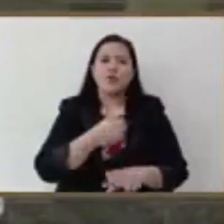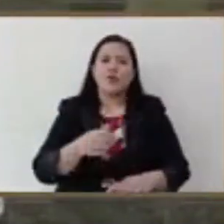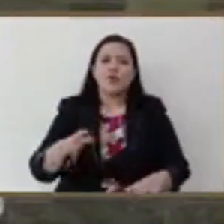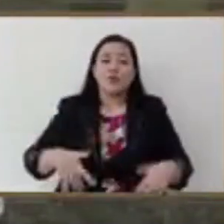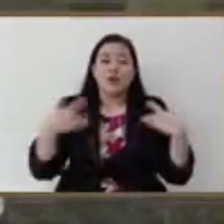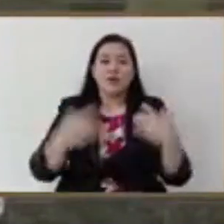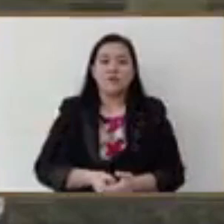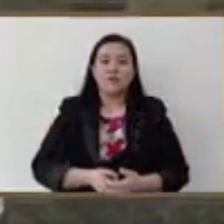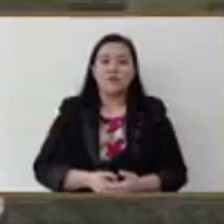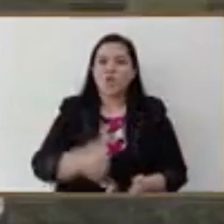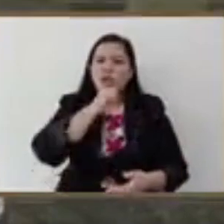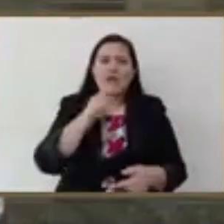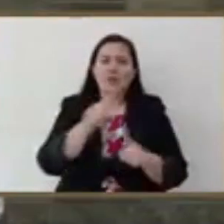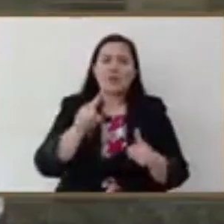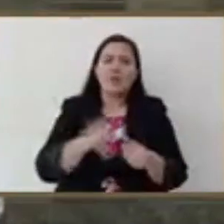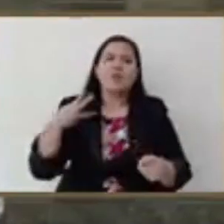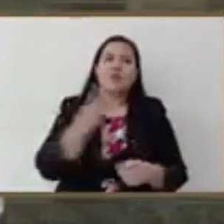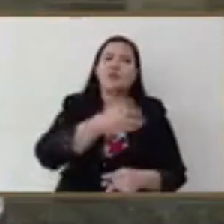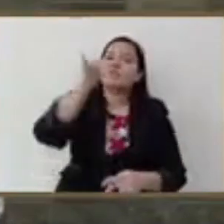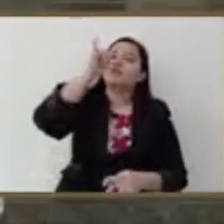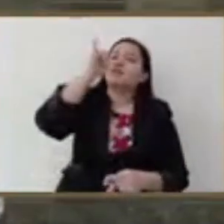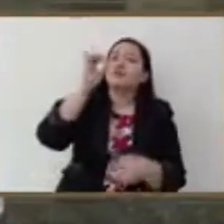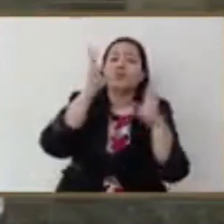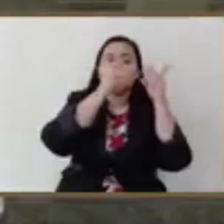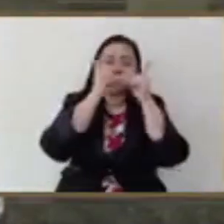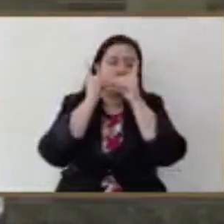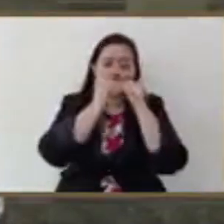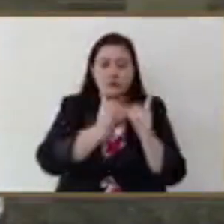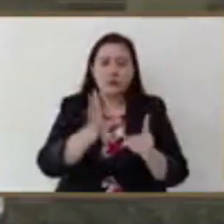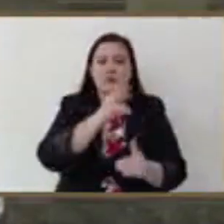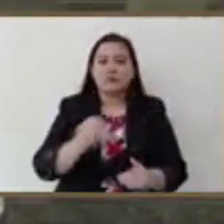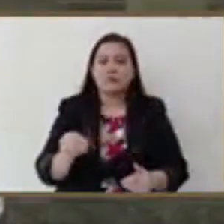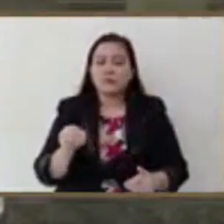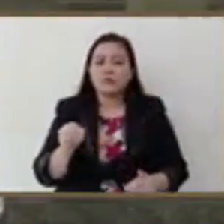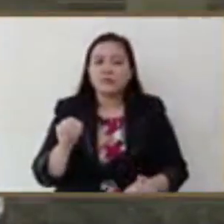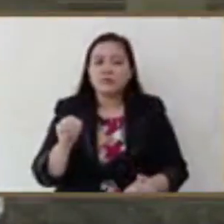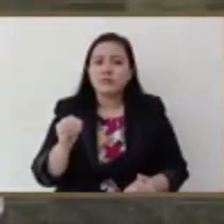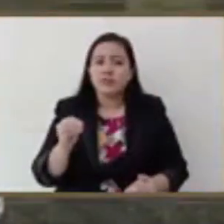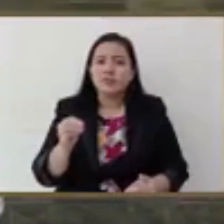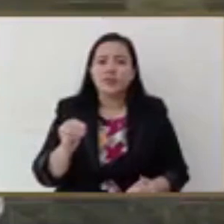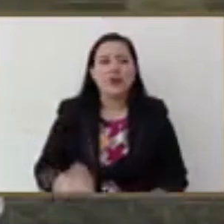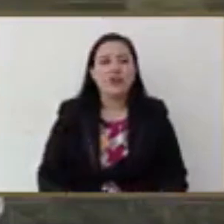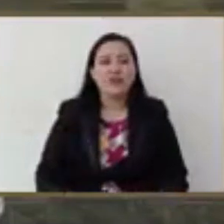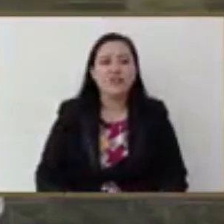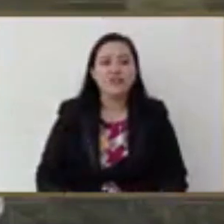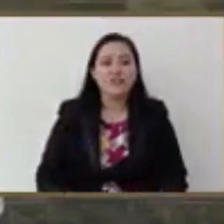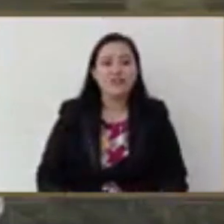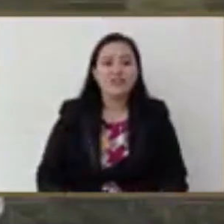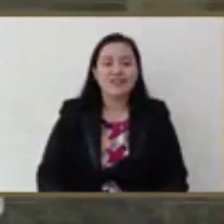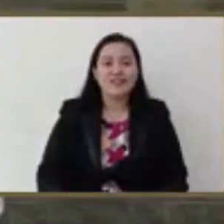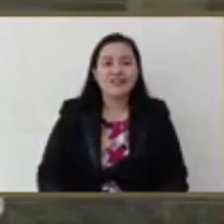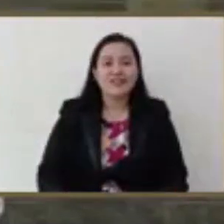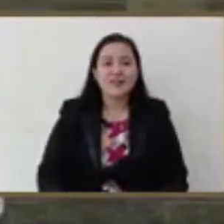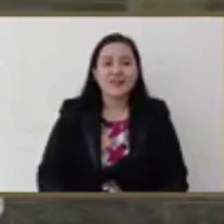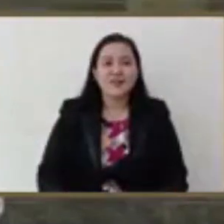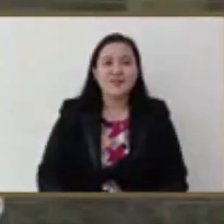tayo nagsusugal? Nung tayo pupunta sa resort? Nung tayo pupunta sa iba't ibang bansa? Talk to me if you can. Naranasan ko ang